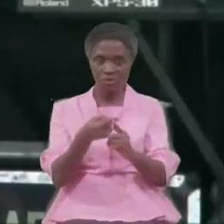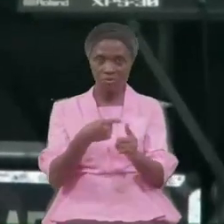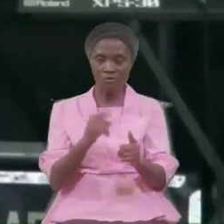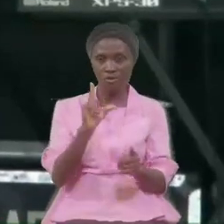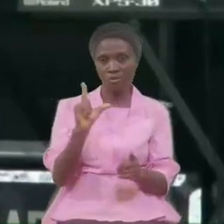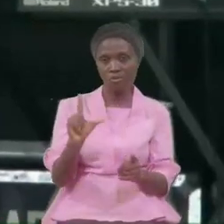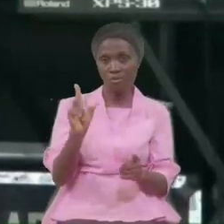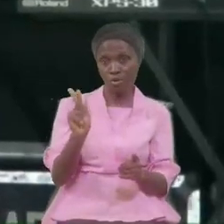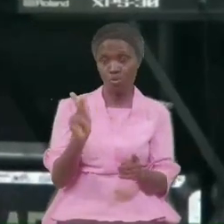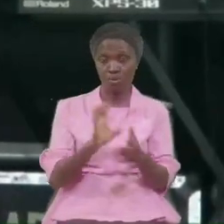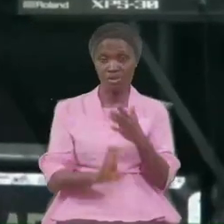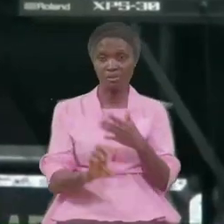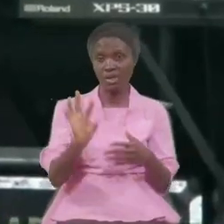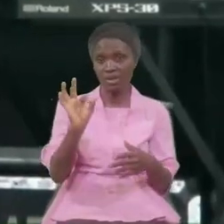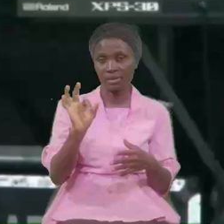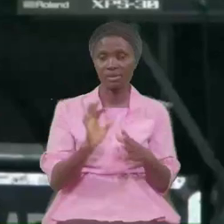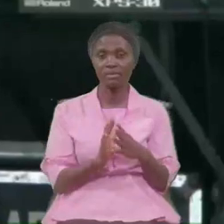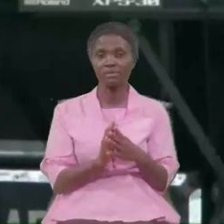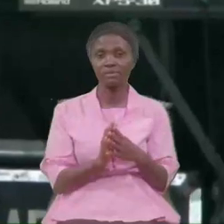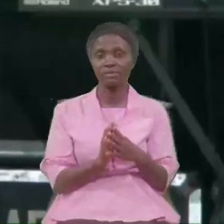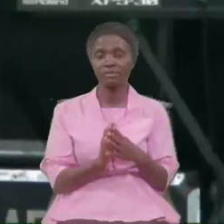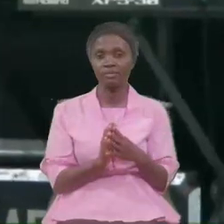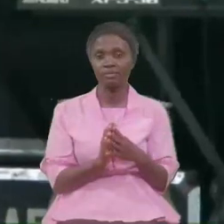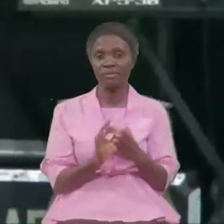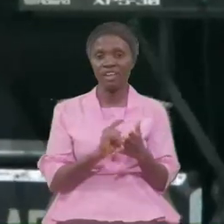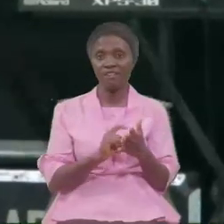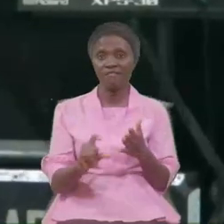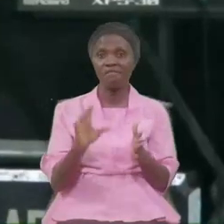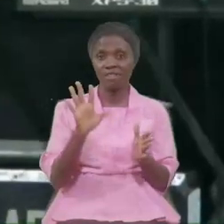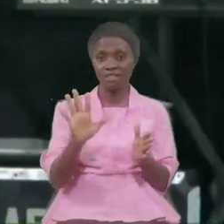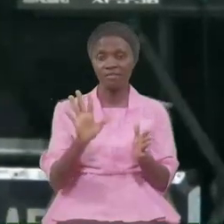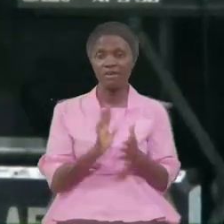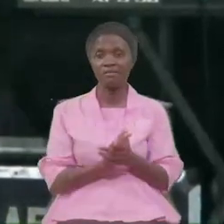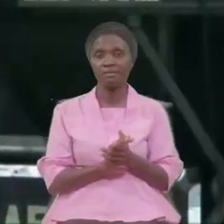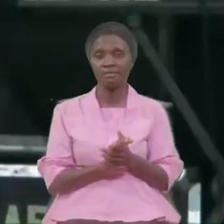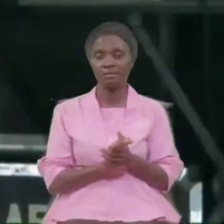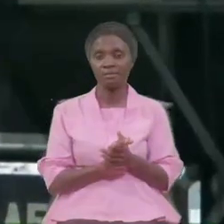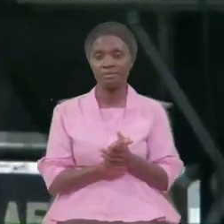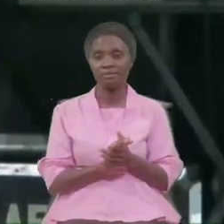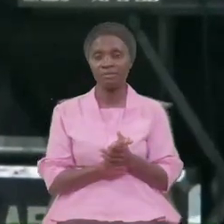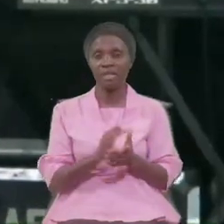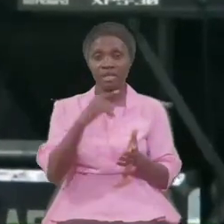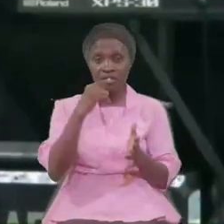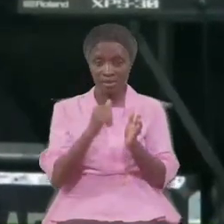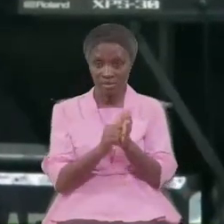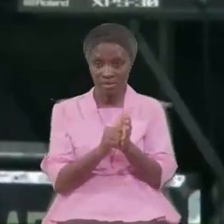Laissez-moi illustrer cela en Luc 19, verset 5.